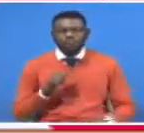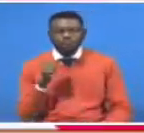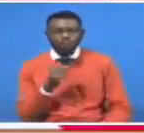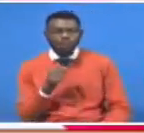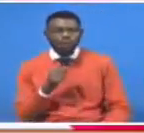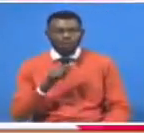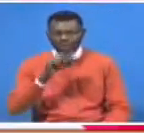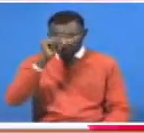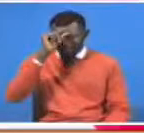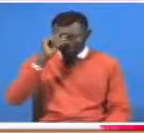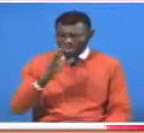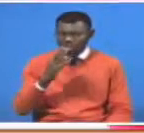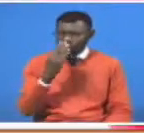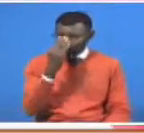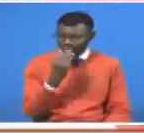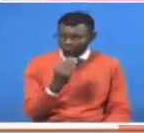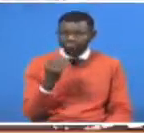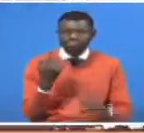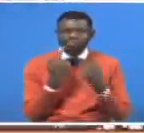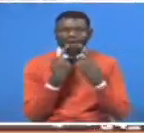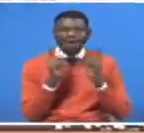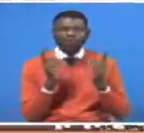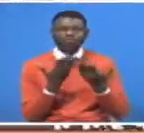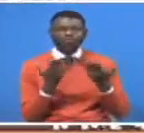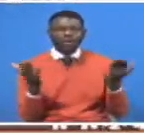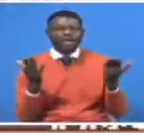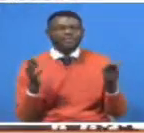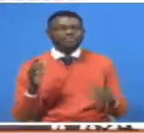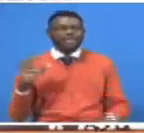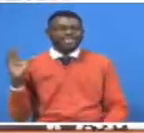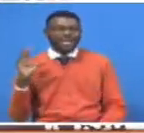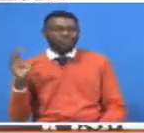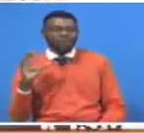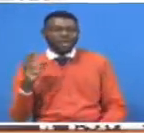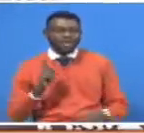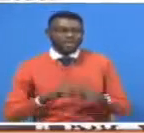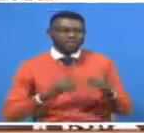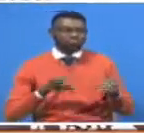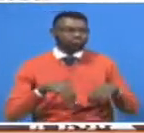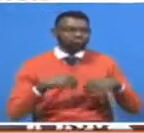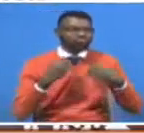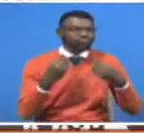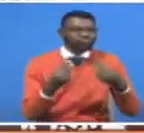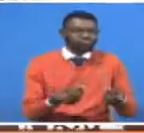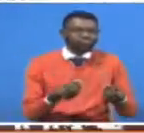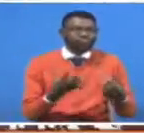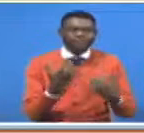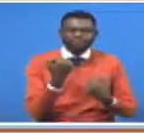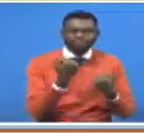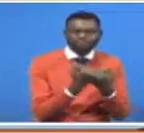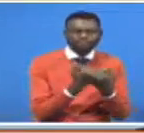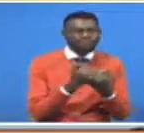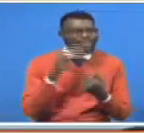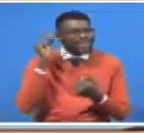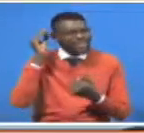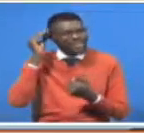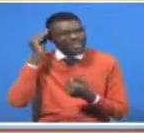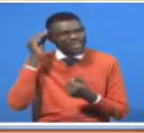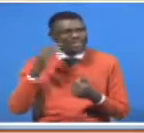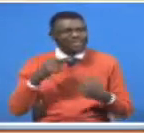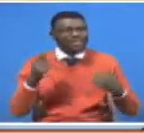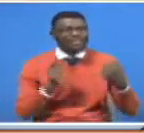Nasir aliyadokeza hayo katika eneo bunge la Changamwe wakati wa kupeana hundi za ufadhili wa elimu za kima cha shilingi